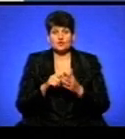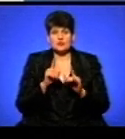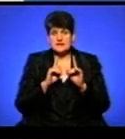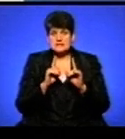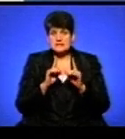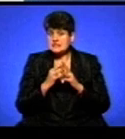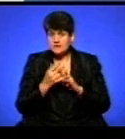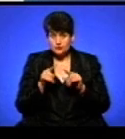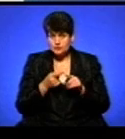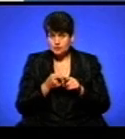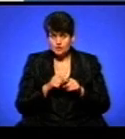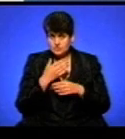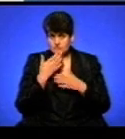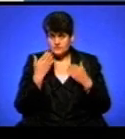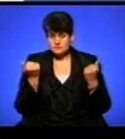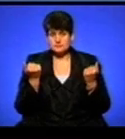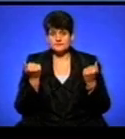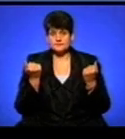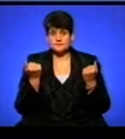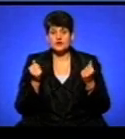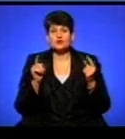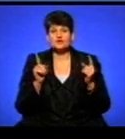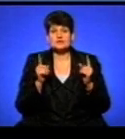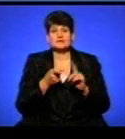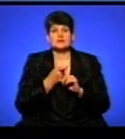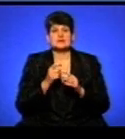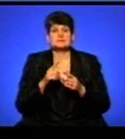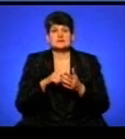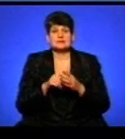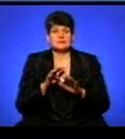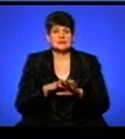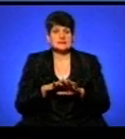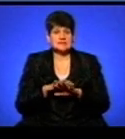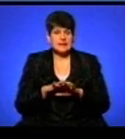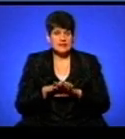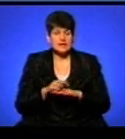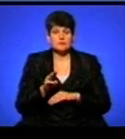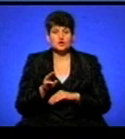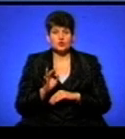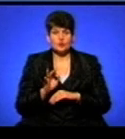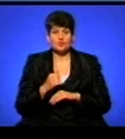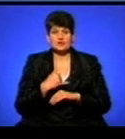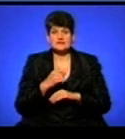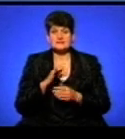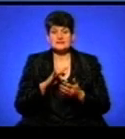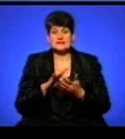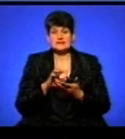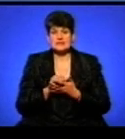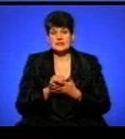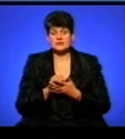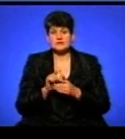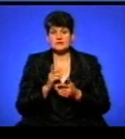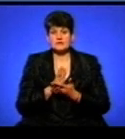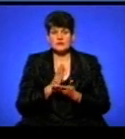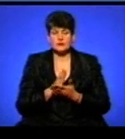такої норми немає. Ну, що стосується міського населення, то якщо в центрі зайнятості перебувають, то